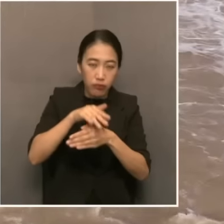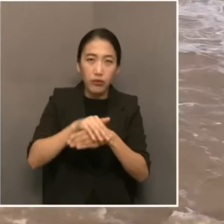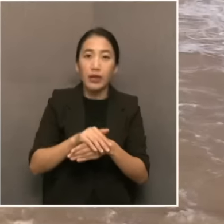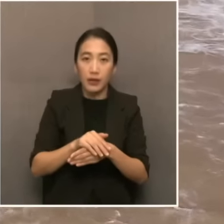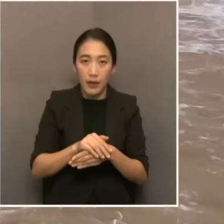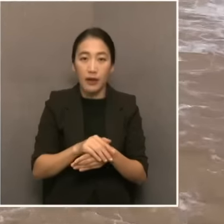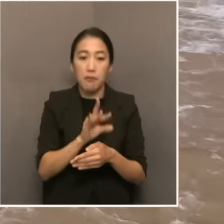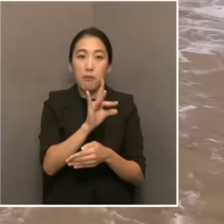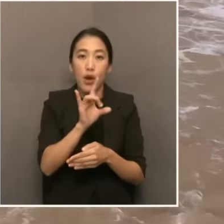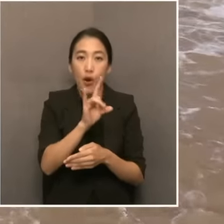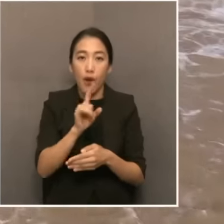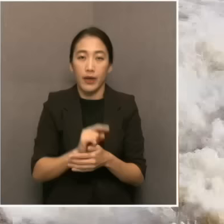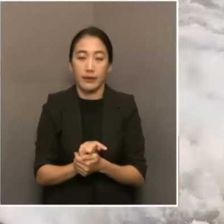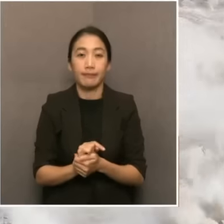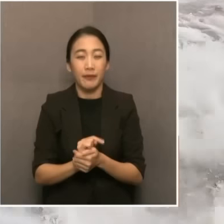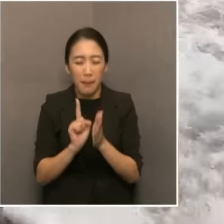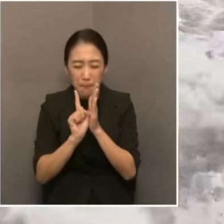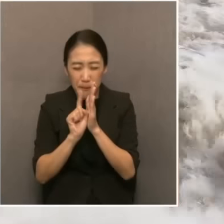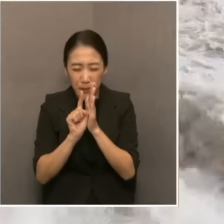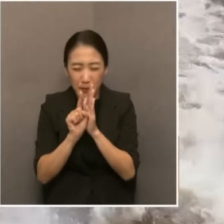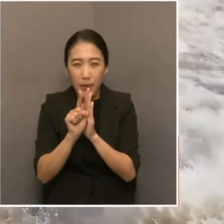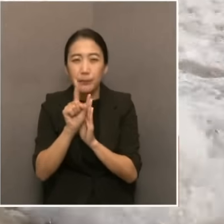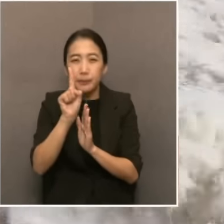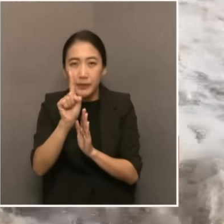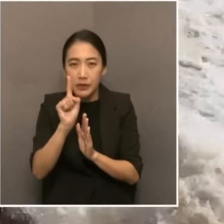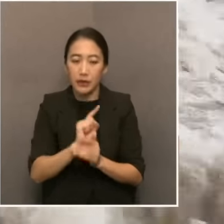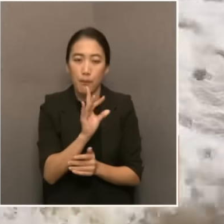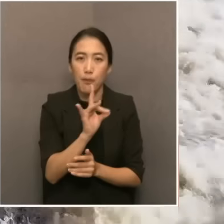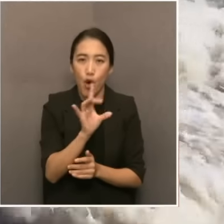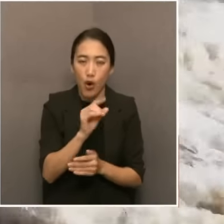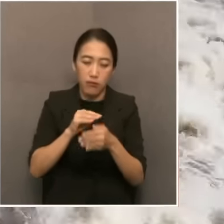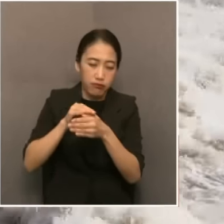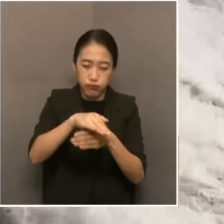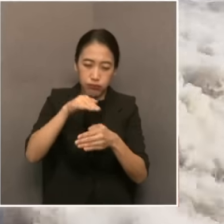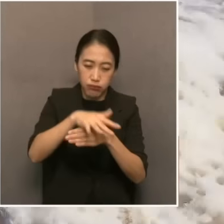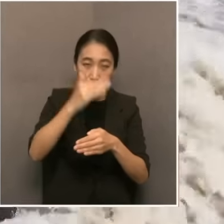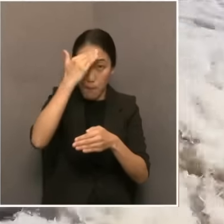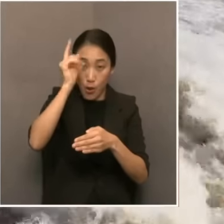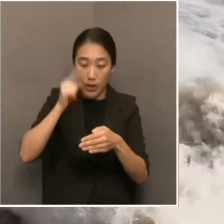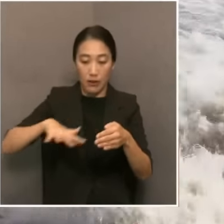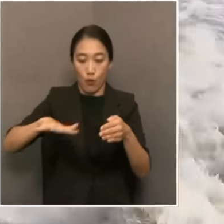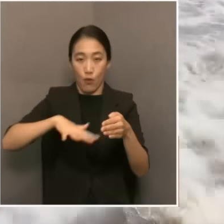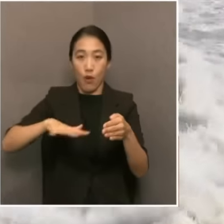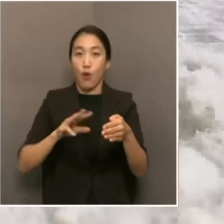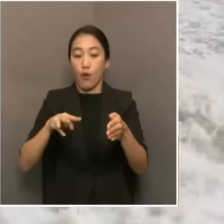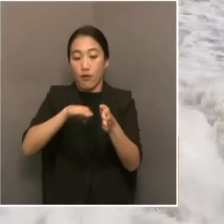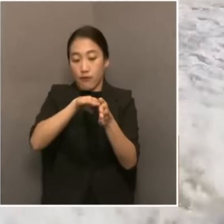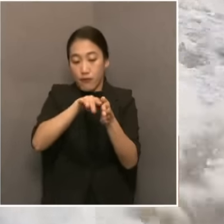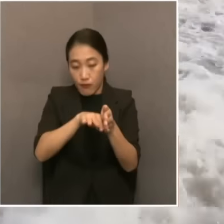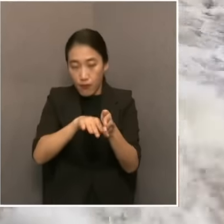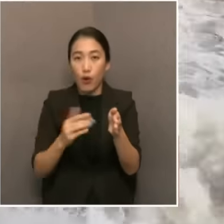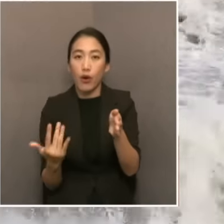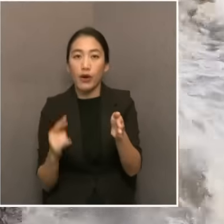ต่อเนื่องเป็นวันที่3ค่ะเพื่อสร้างพื้นที่ว่างในลำน้ำเหนือเขื่อนรองรับปริมาณน้ำเหนือที่จะลงมาเพิ่มในสัปดาห์นี้น